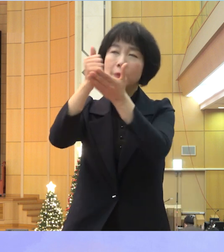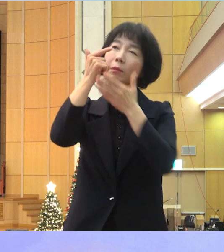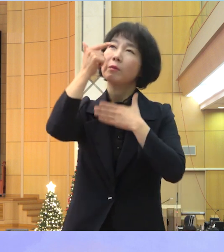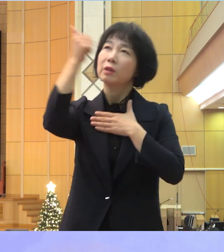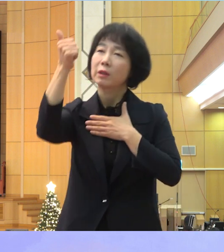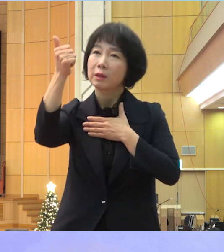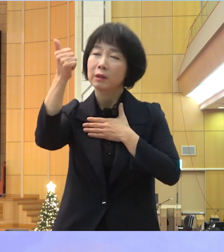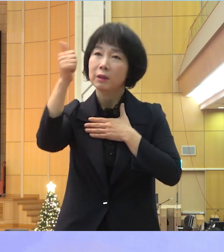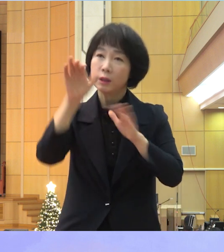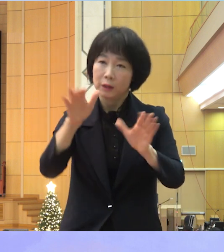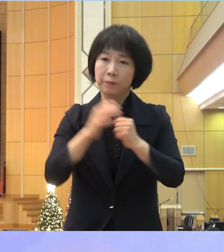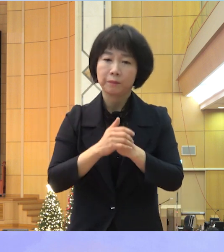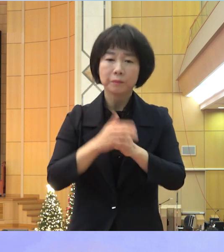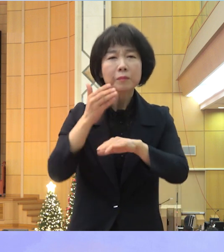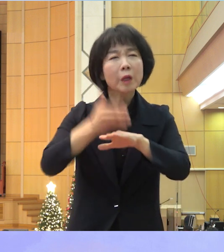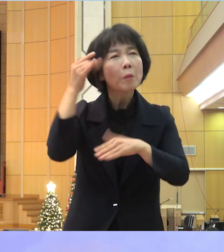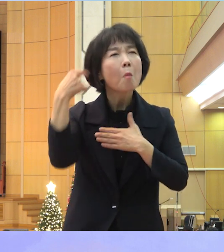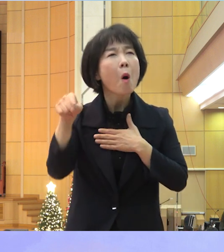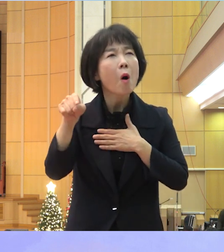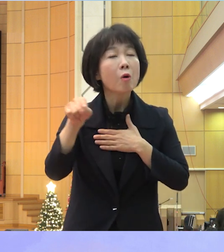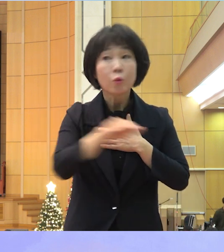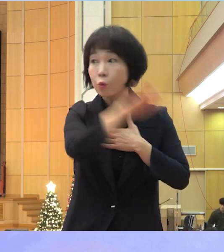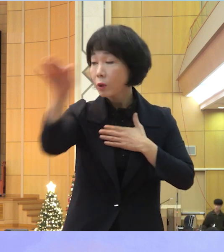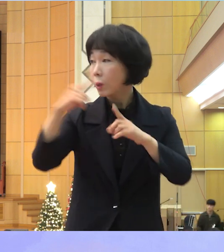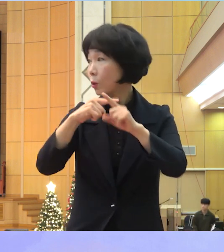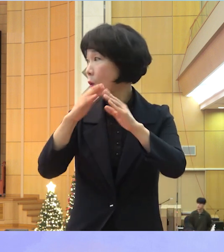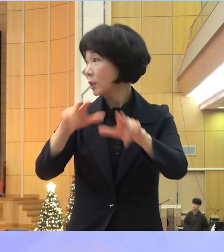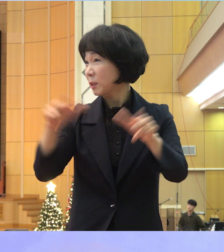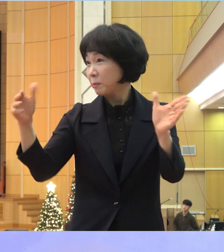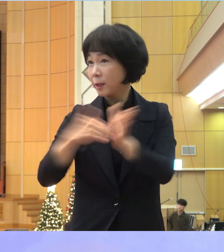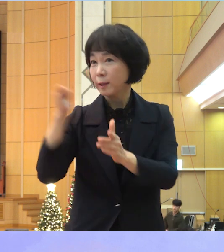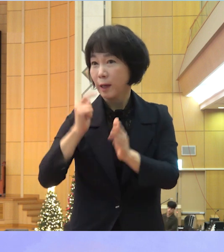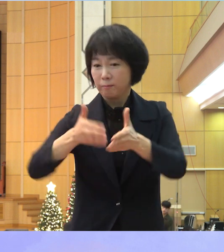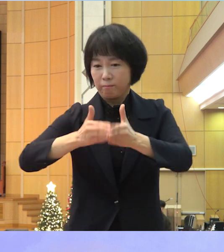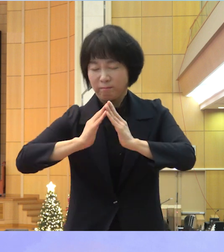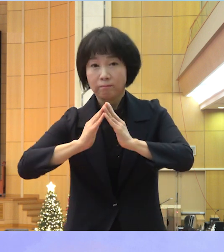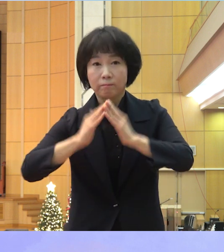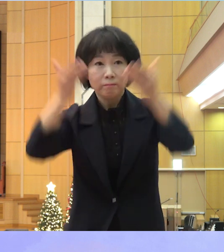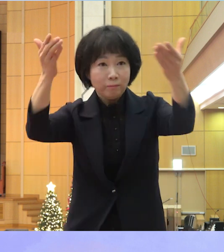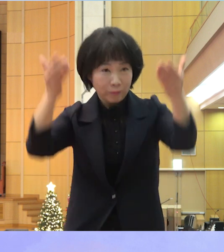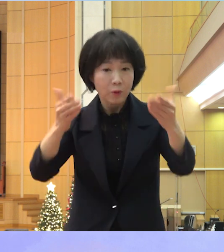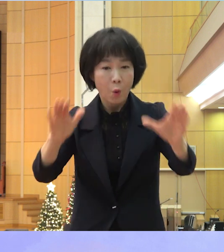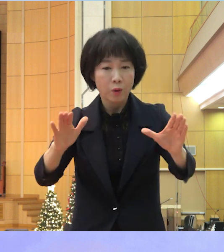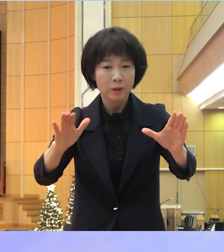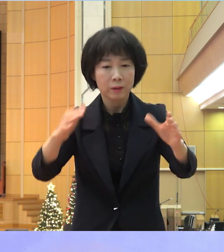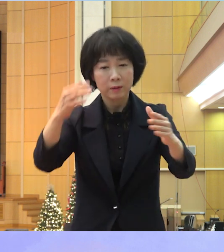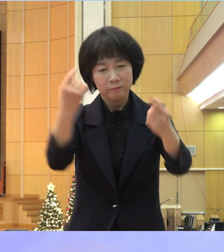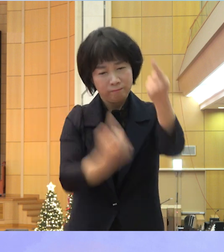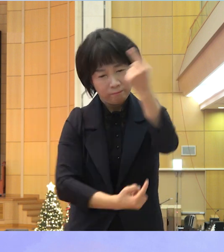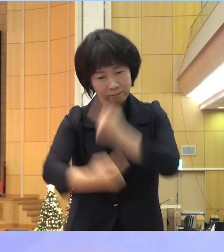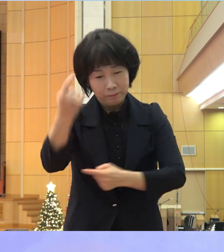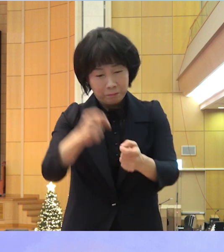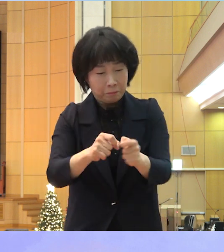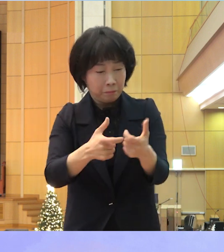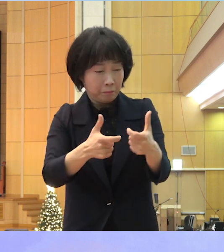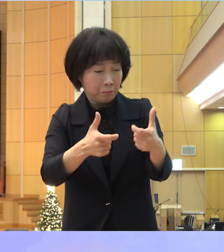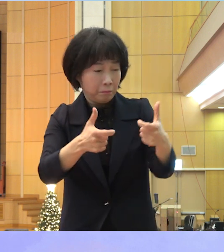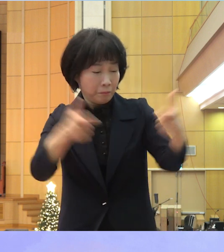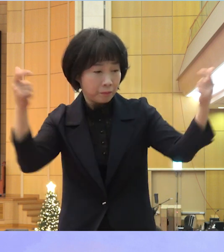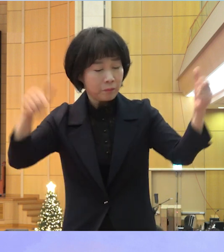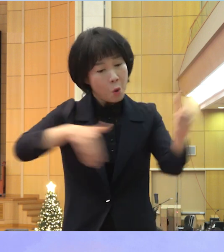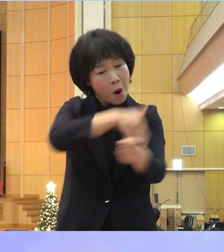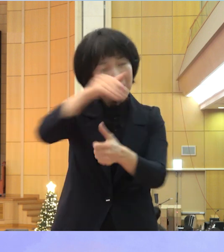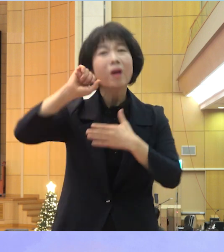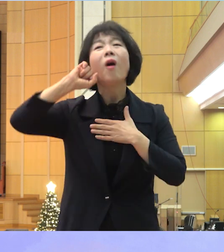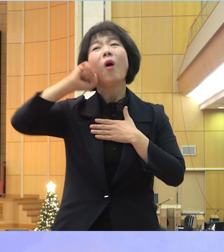하나님 아버지, 무엇보다도 감사하고 끼는 우리 교회를 이렇게 든든히 세워주시고 오늘에 이르기까지 많은 여러